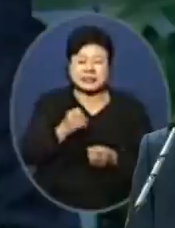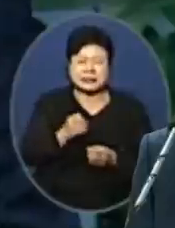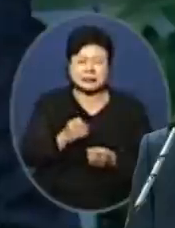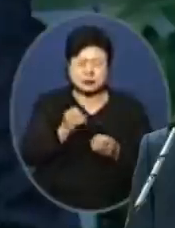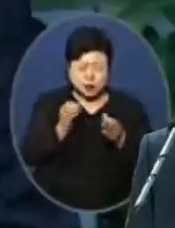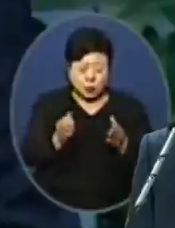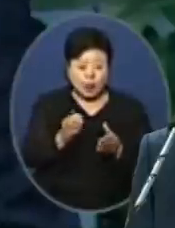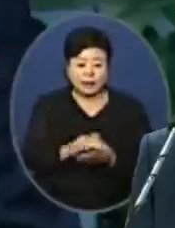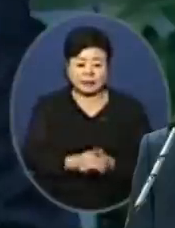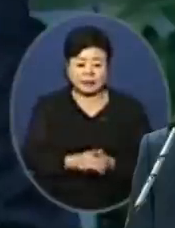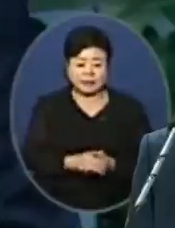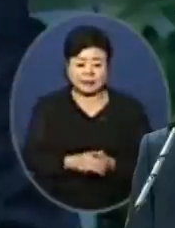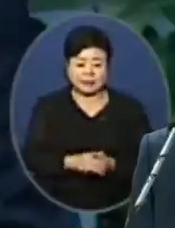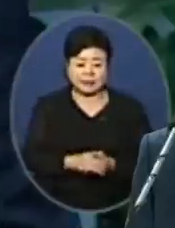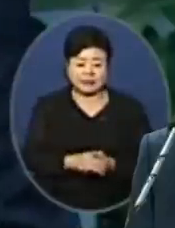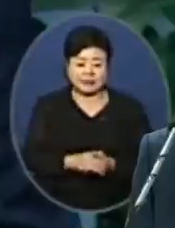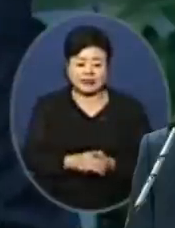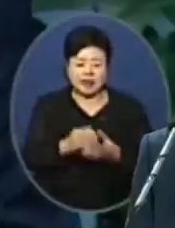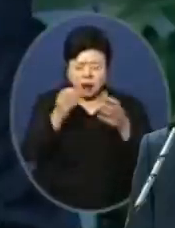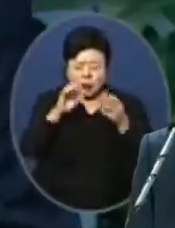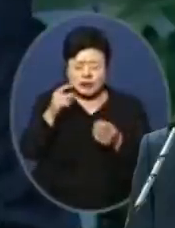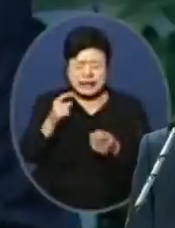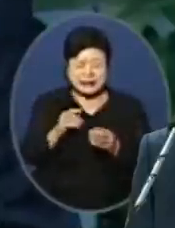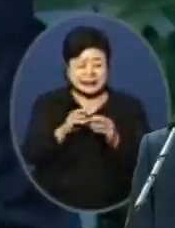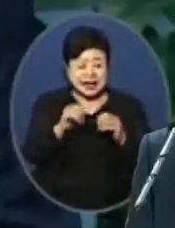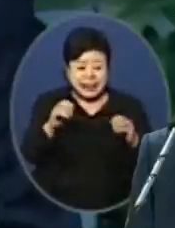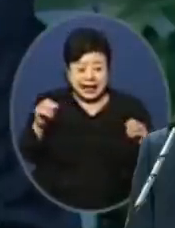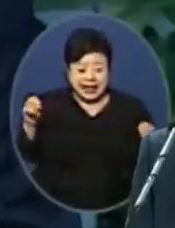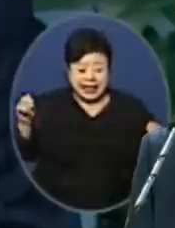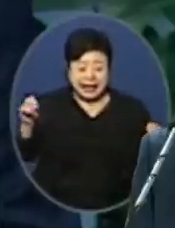430년 동안 고센 땅에서